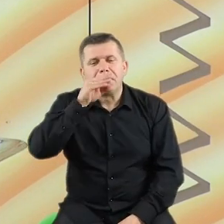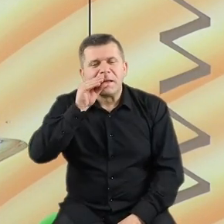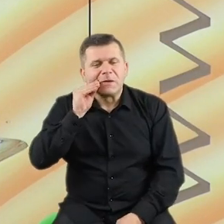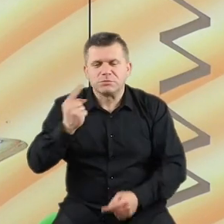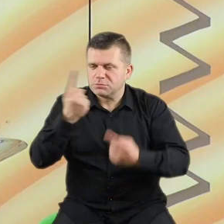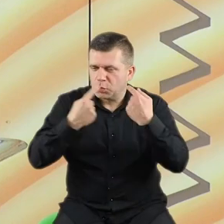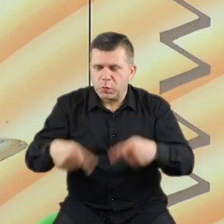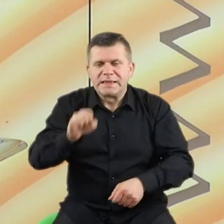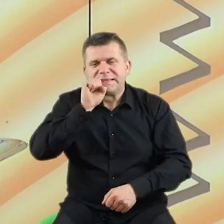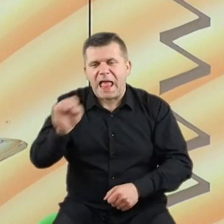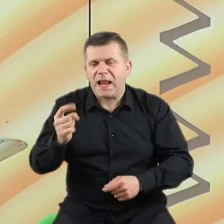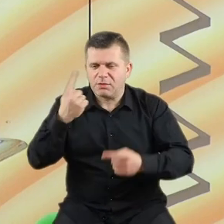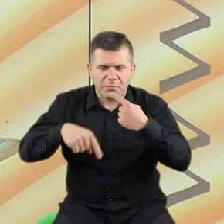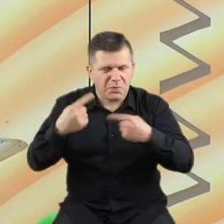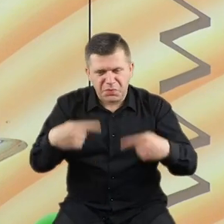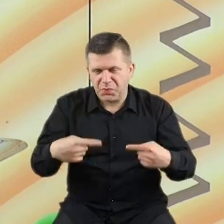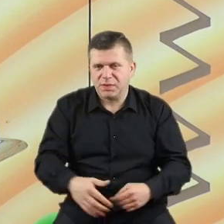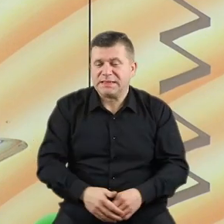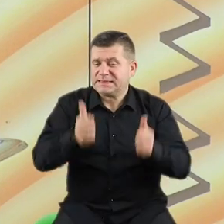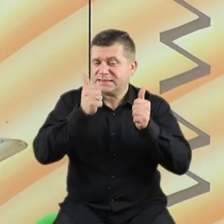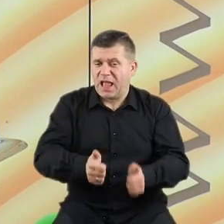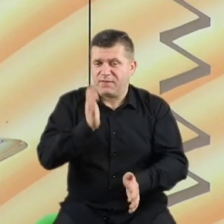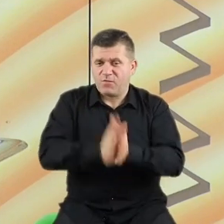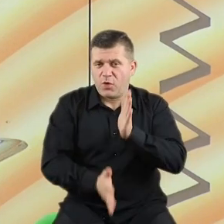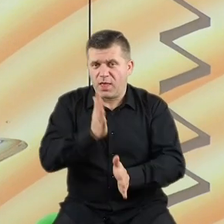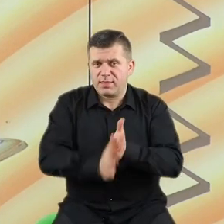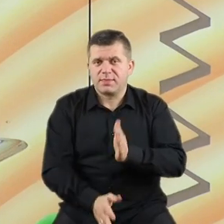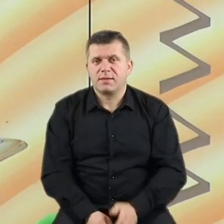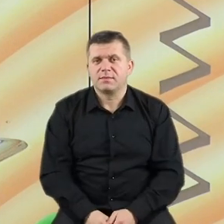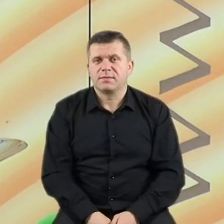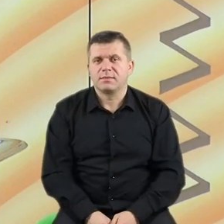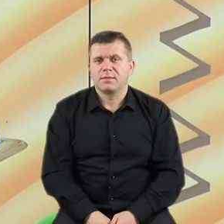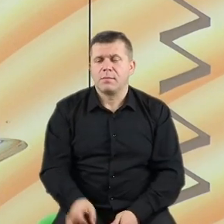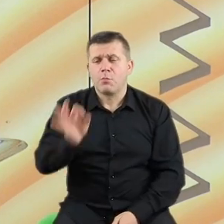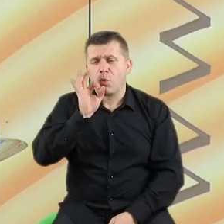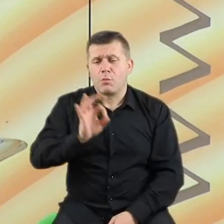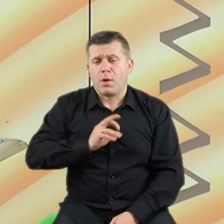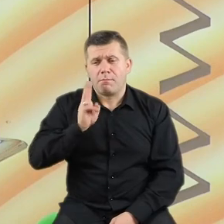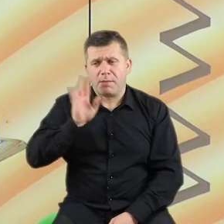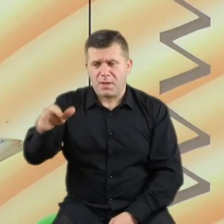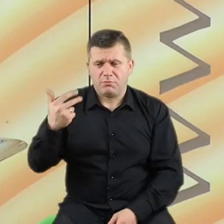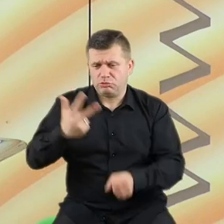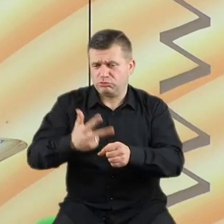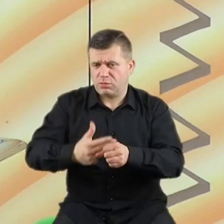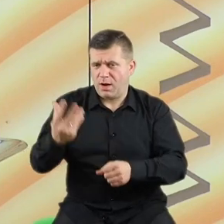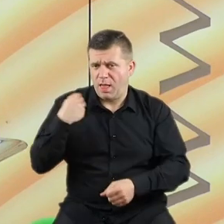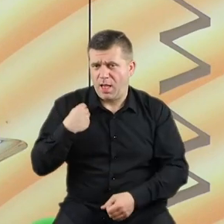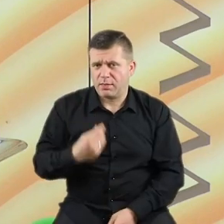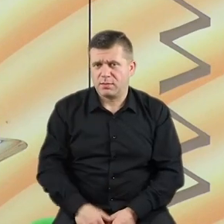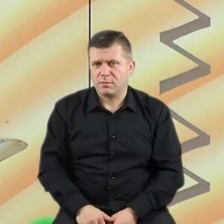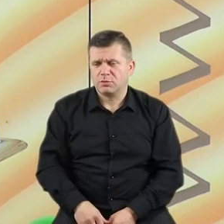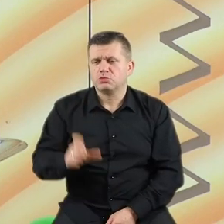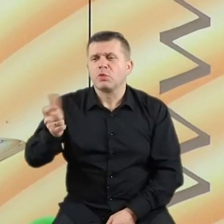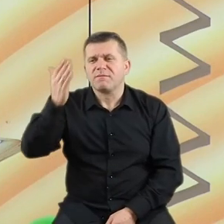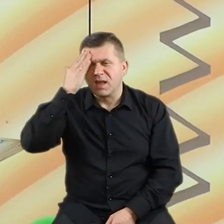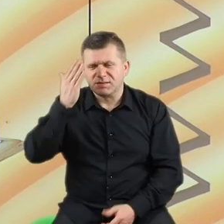mówili, ani o Stalinie mi nie mówili. O stanie wojennym, biedna ta moja matka miała przecież ile? 30 lat jak był stan wojenny. Co ona tam o